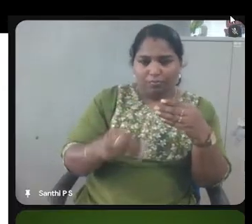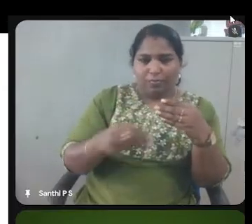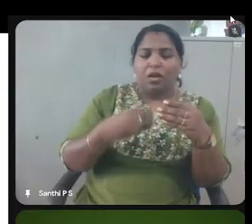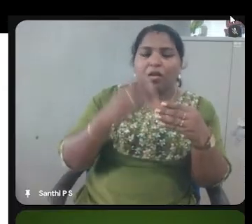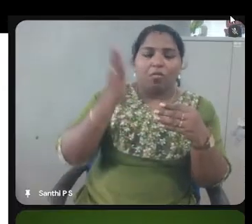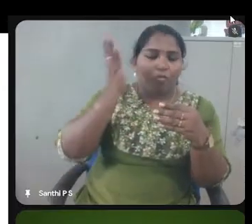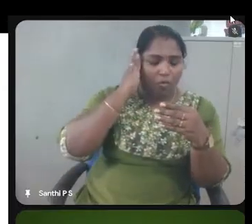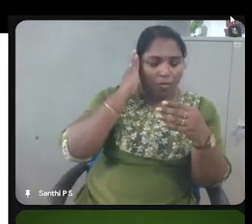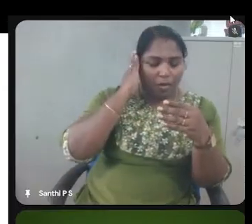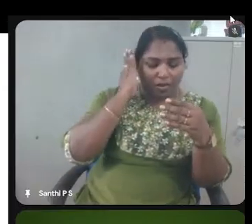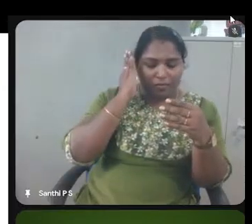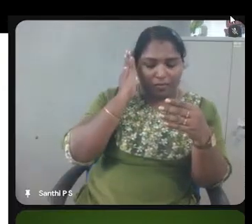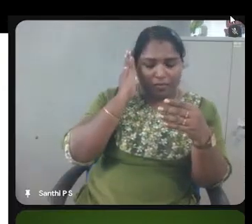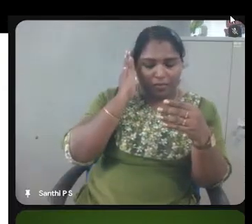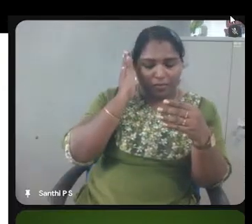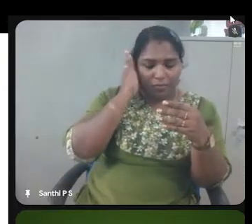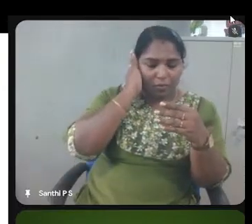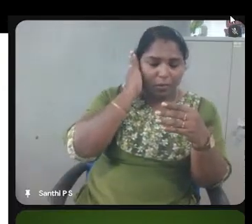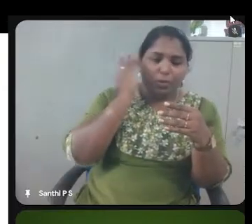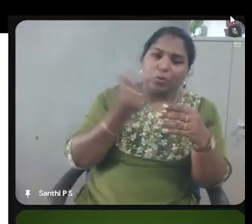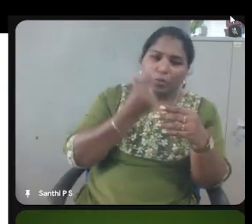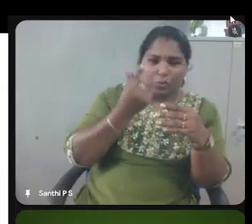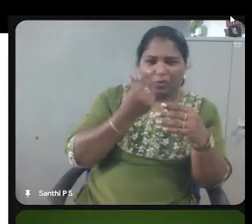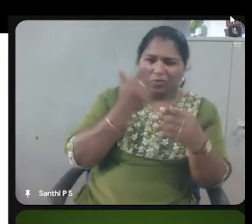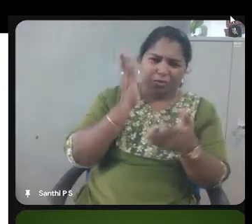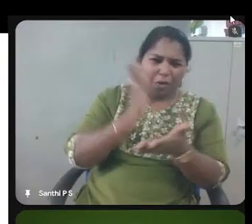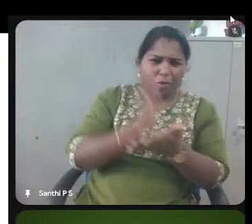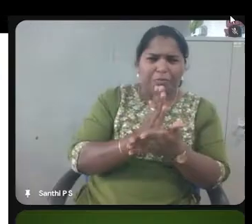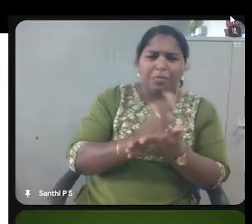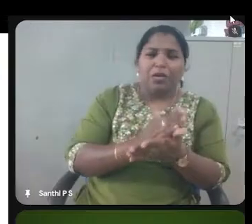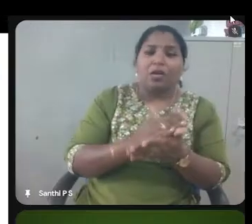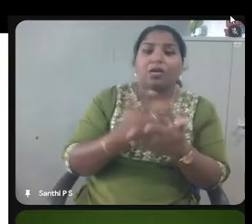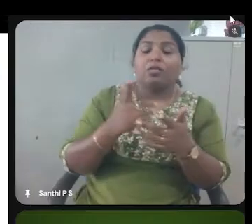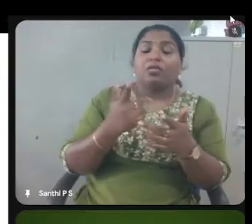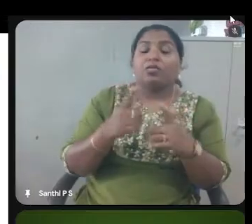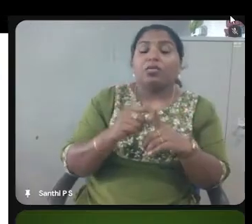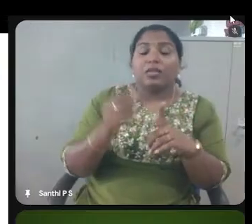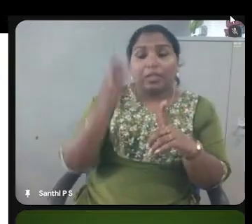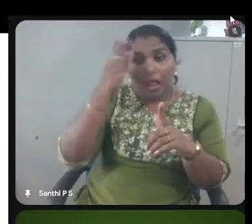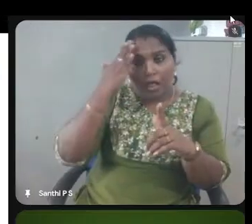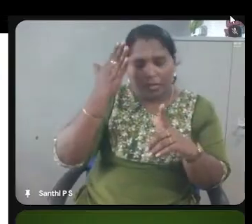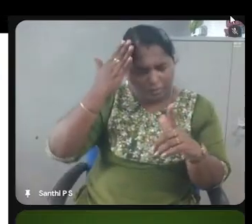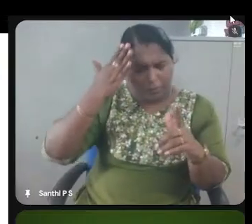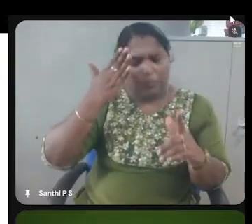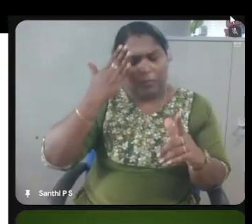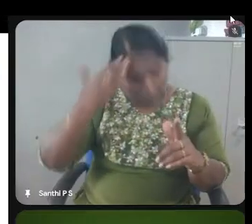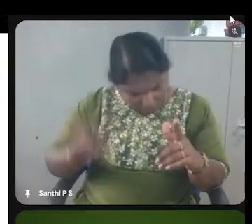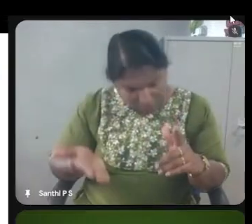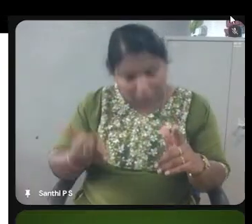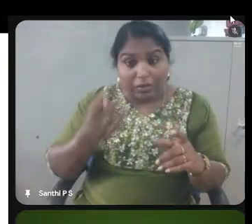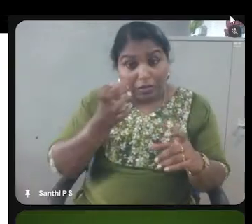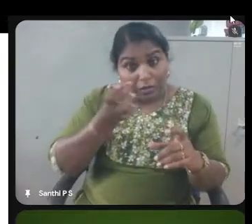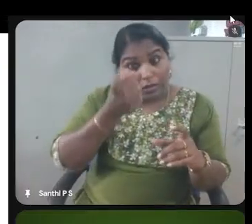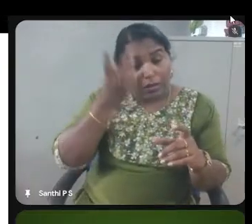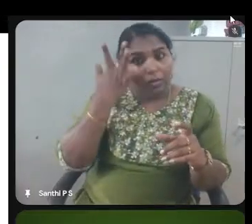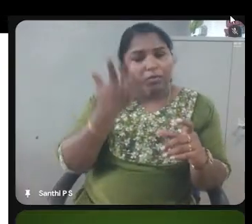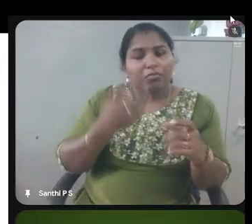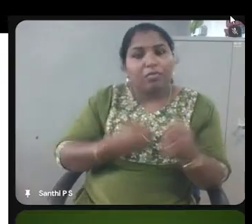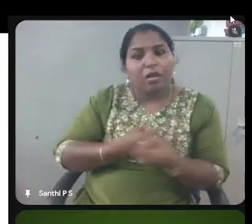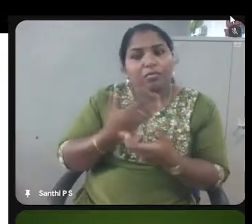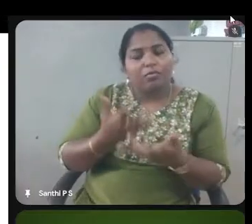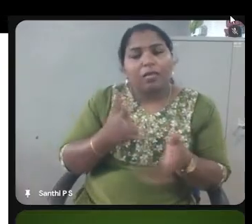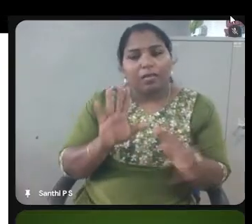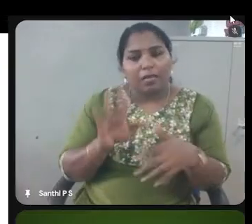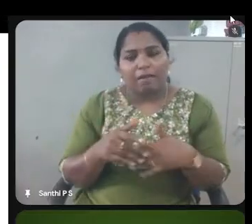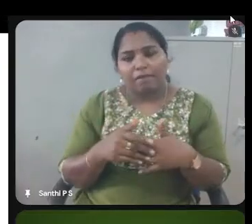ഫോൺ കാണിക്കാതിരിക്കുമ്പോ തന്നെ തറയിലിട്ട് അടിക്കുക അല്ലെങ്കിൽ ഭയങ്കരമായിട്ട് ദേഷ്യപ്പെടുന്ന ഒരു സ്വഭാവം കാണിക്കുന്നുണ്ട്.